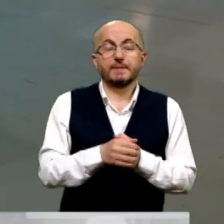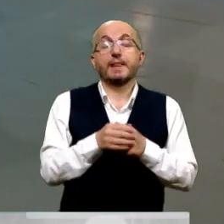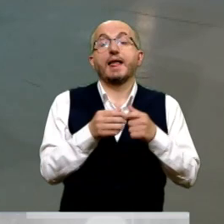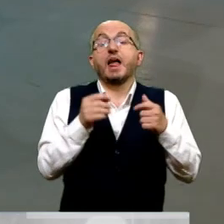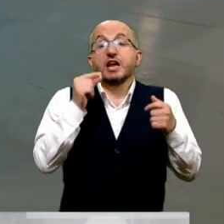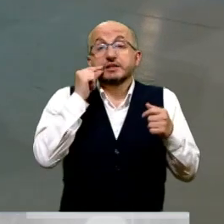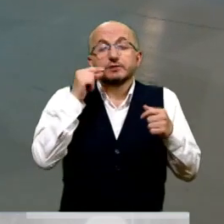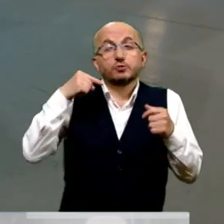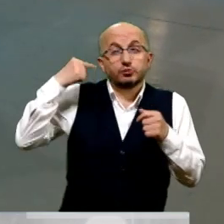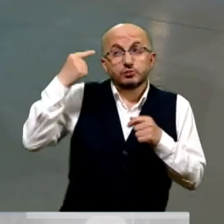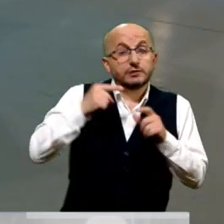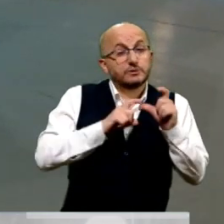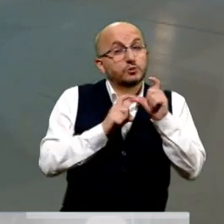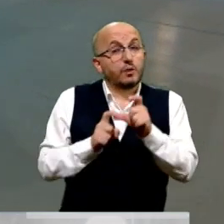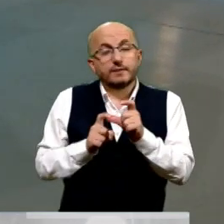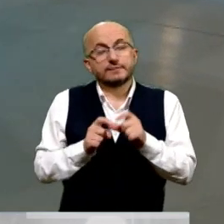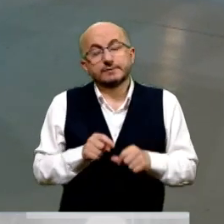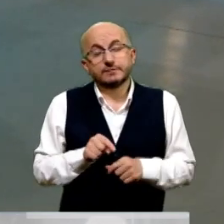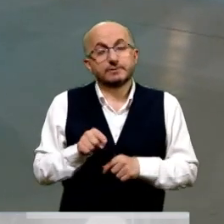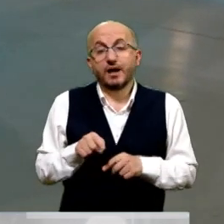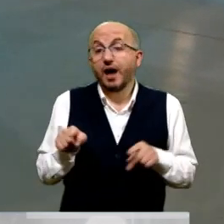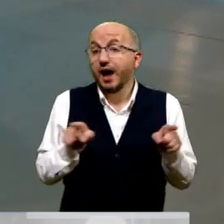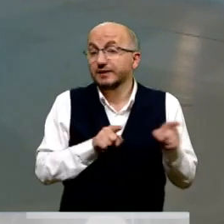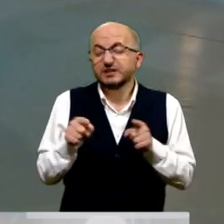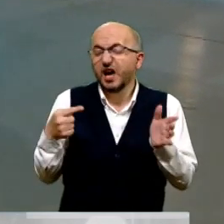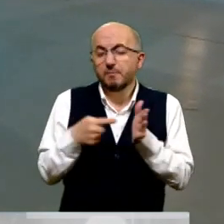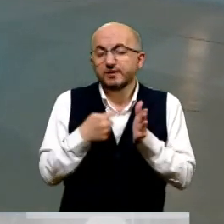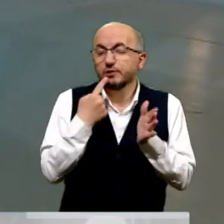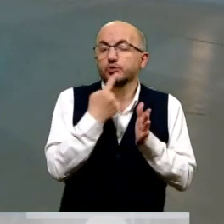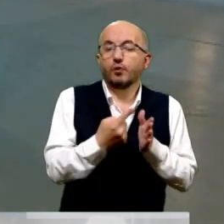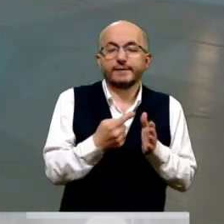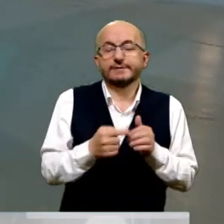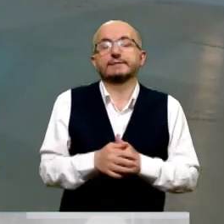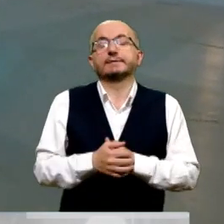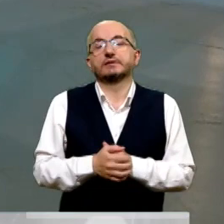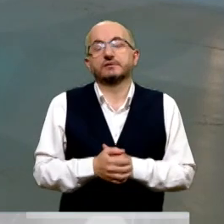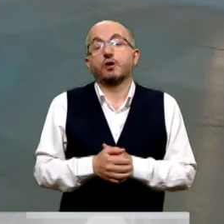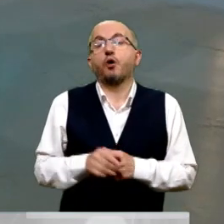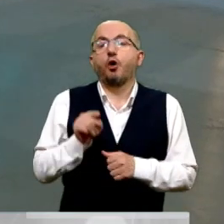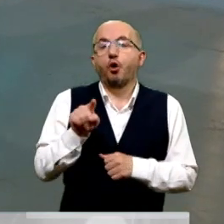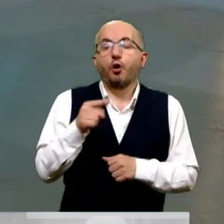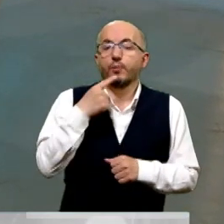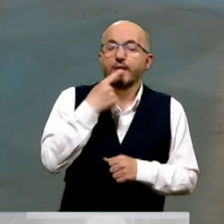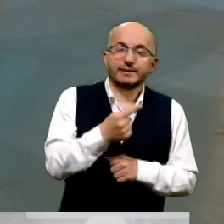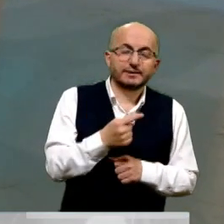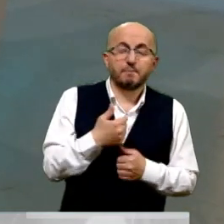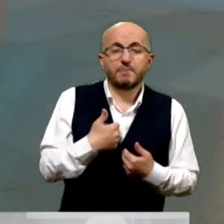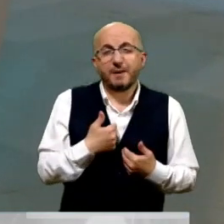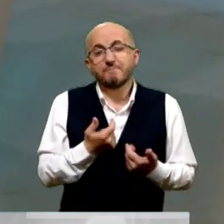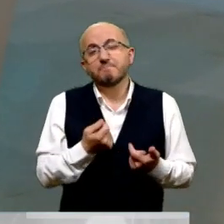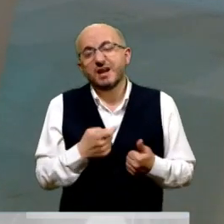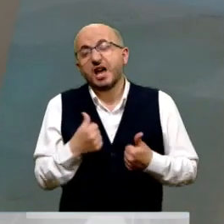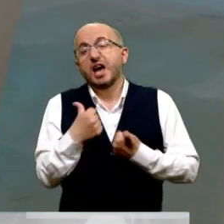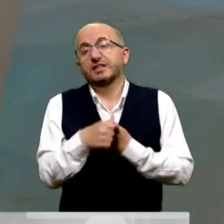erkeğe niyetini sorgularız deriz ki bunları hangi maksatla söyledin o derse ki Ya ben biraz